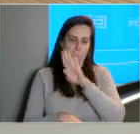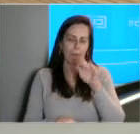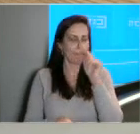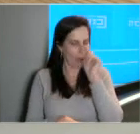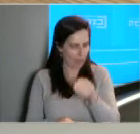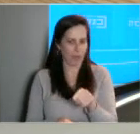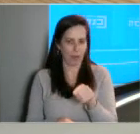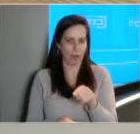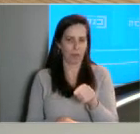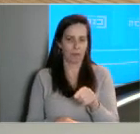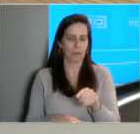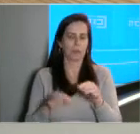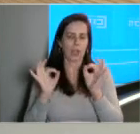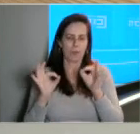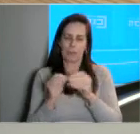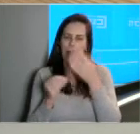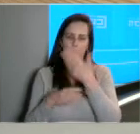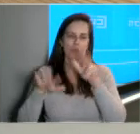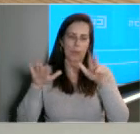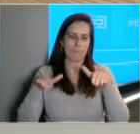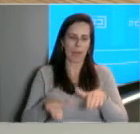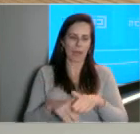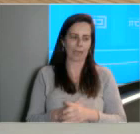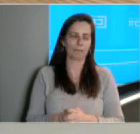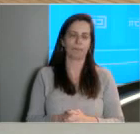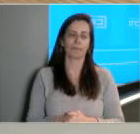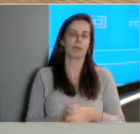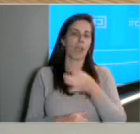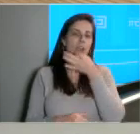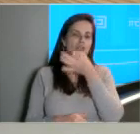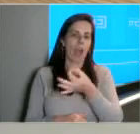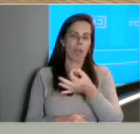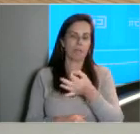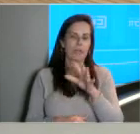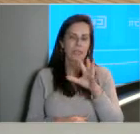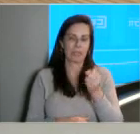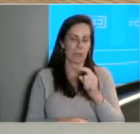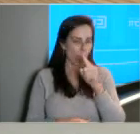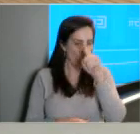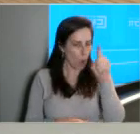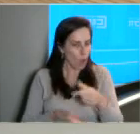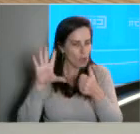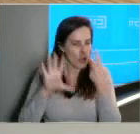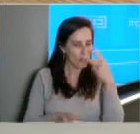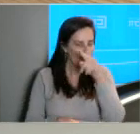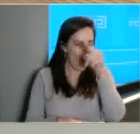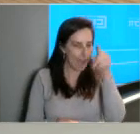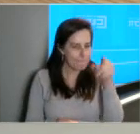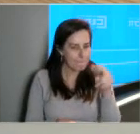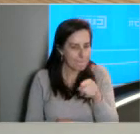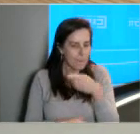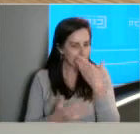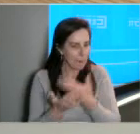מגיע באופן סגור ורשמי עם 58 מנדטים. השאלה האמיתית, האם כל 62 האנשים